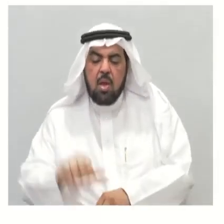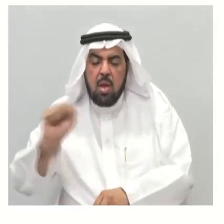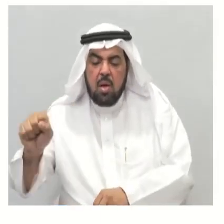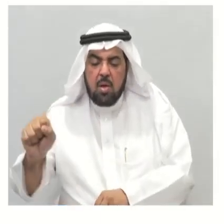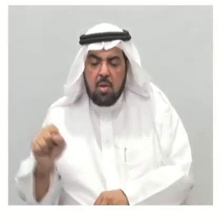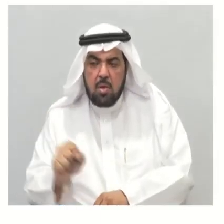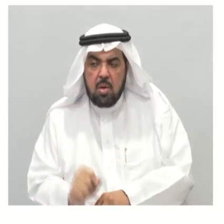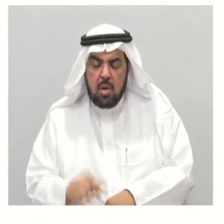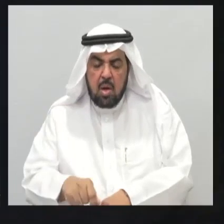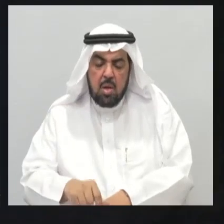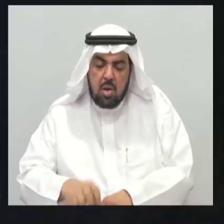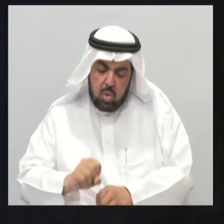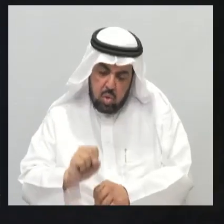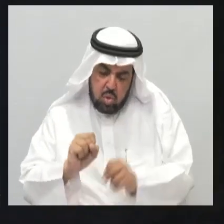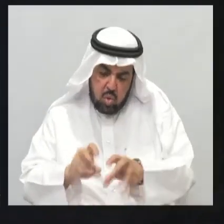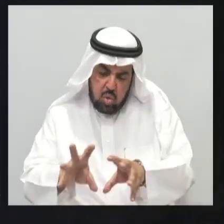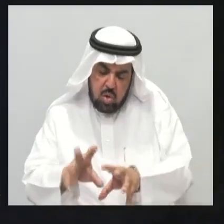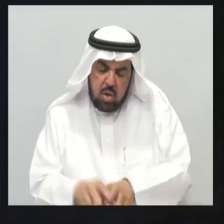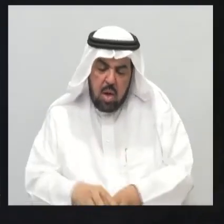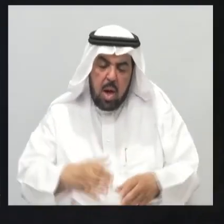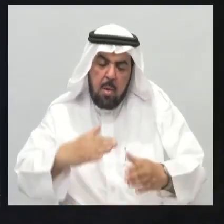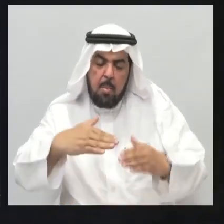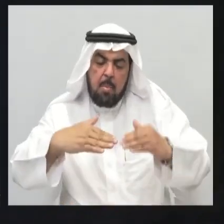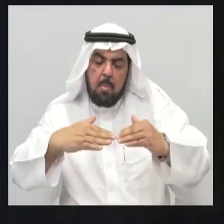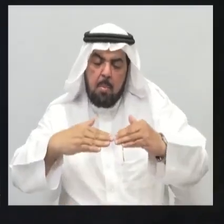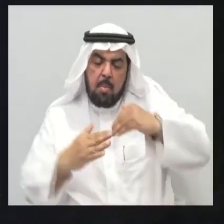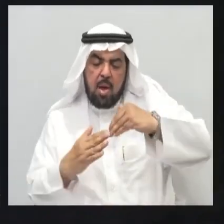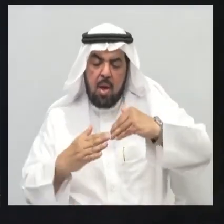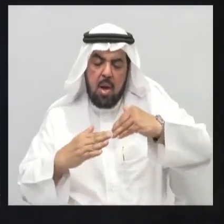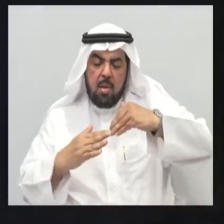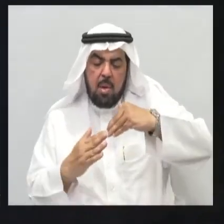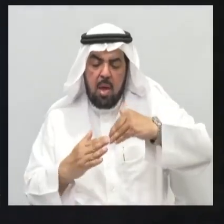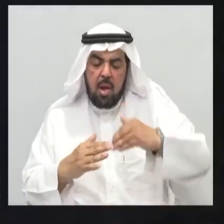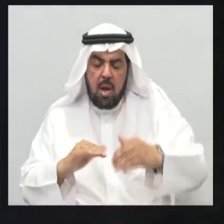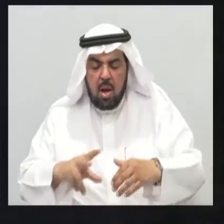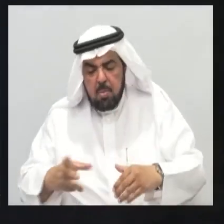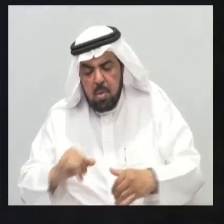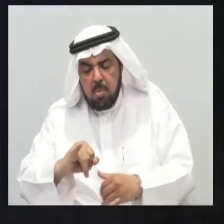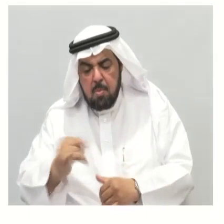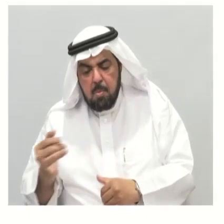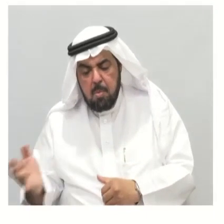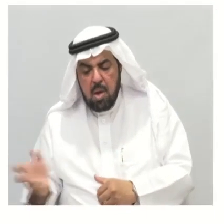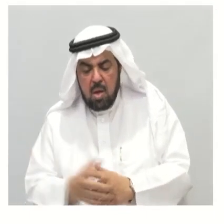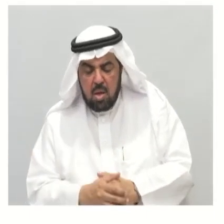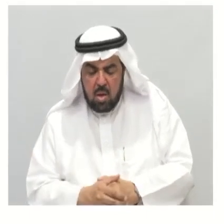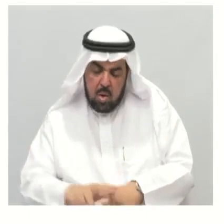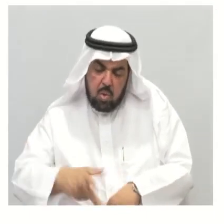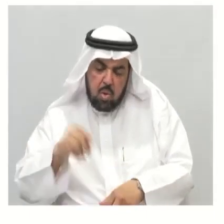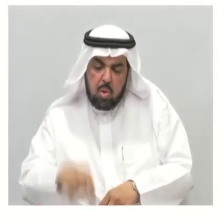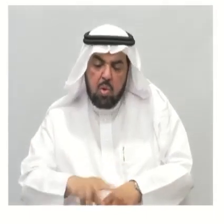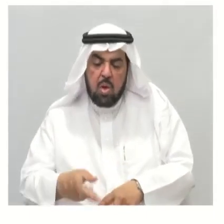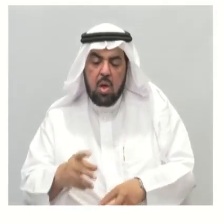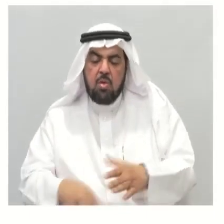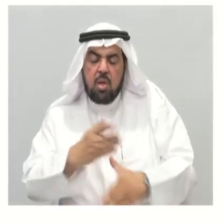الخاصية التي تشير إلى ميل المادة، ميل المادة لحدوث تغير